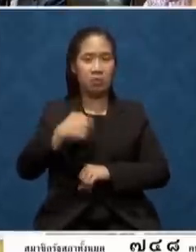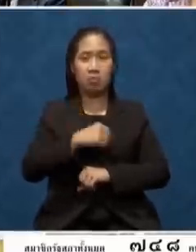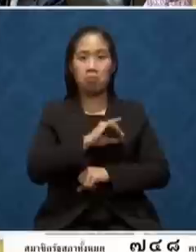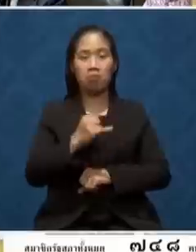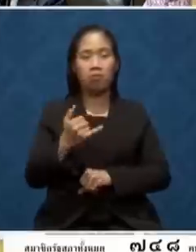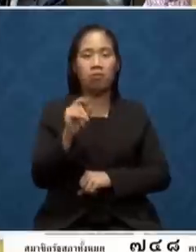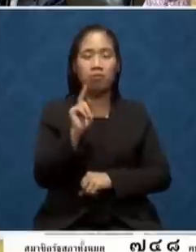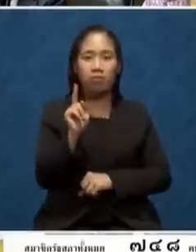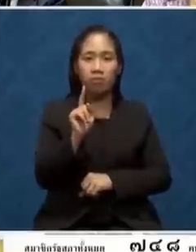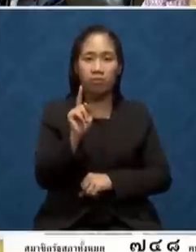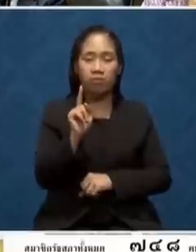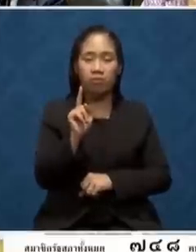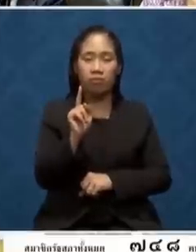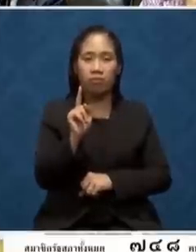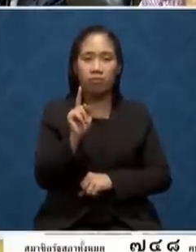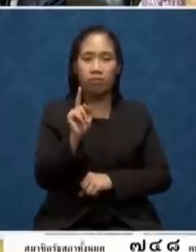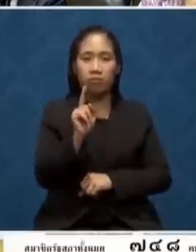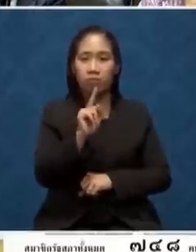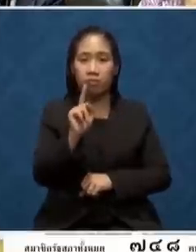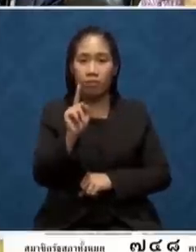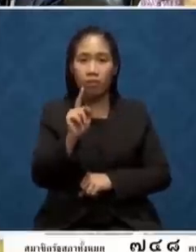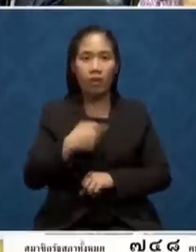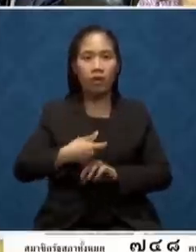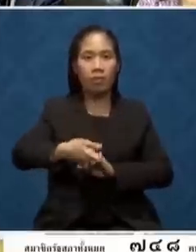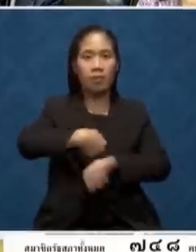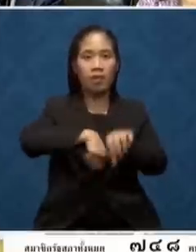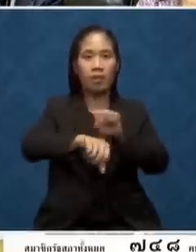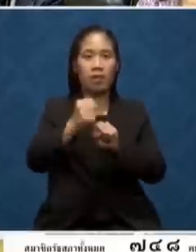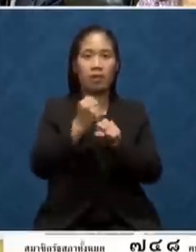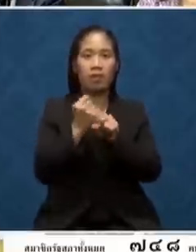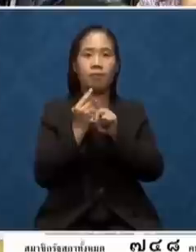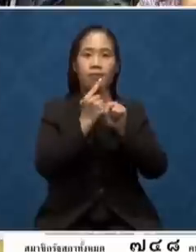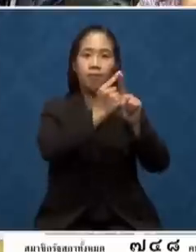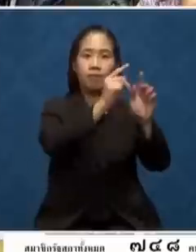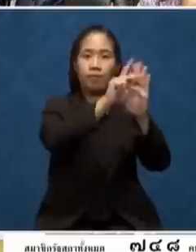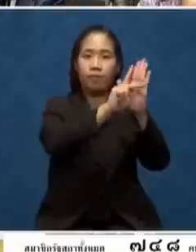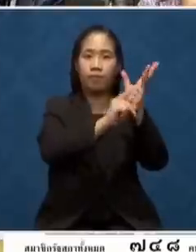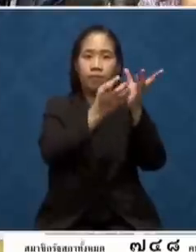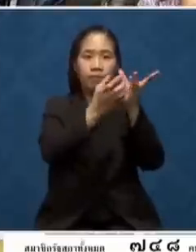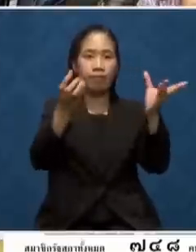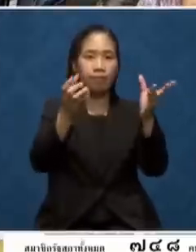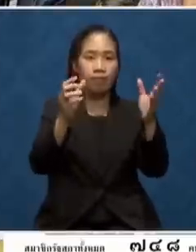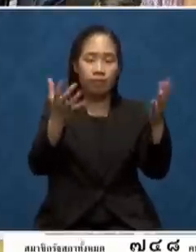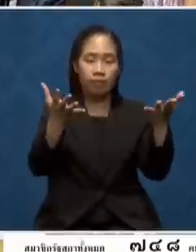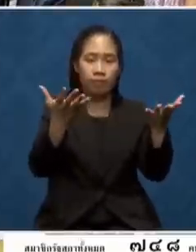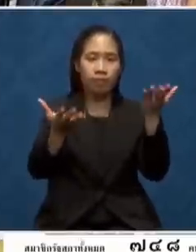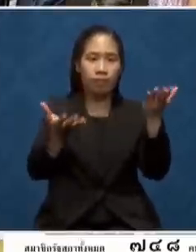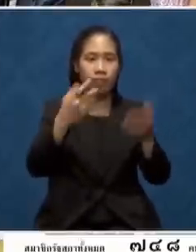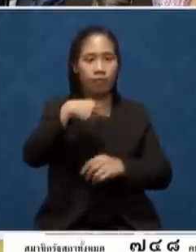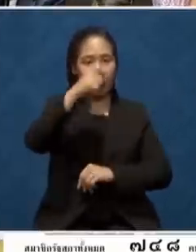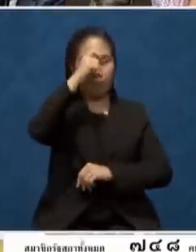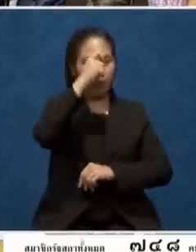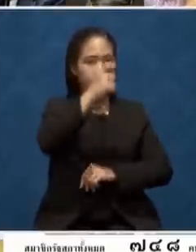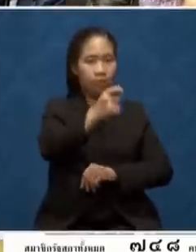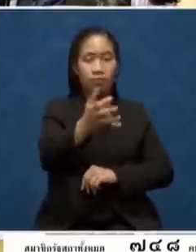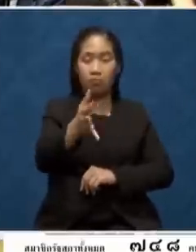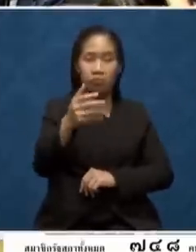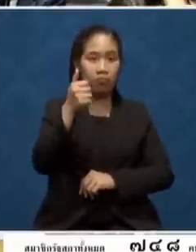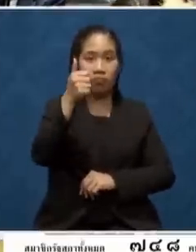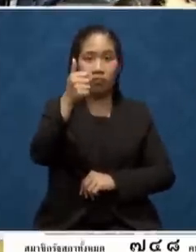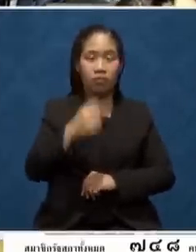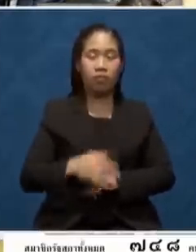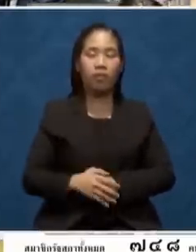มีผลเป็นการไม่ปฏิบัติตามรัฐธรรมนูญหรือไม่เคารพเจตนารมณ์ของรัฐธรรมนูญก็ได้